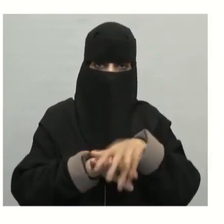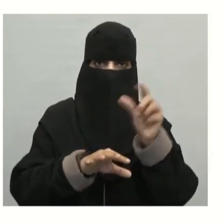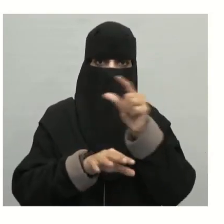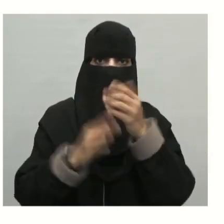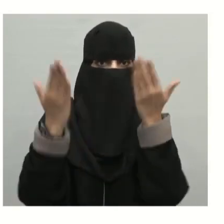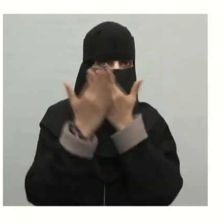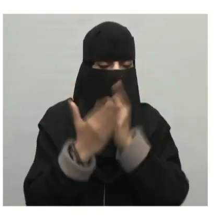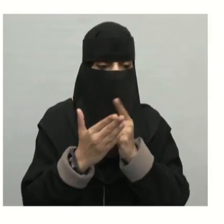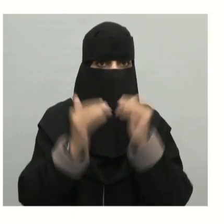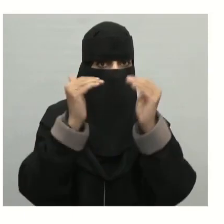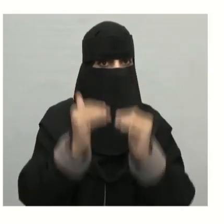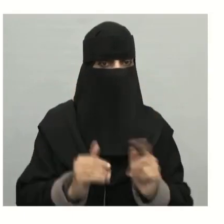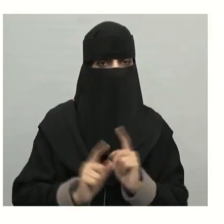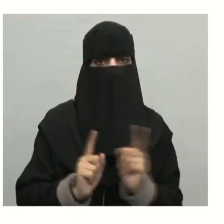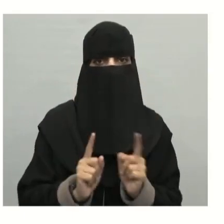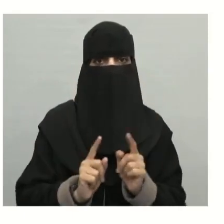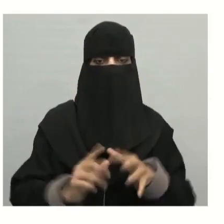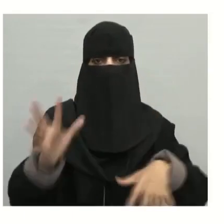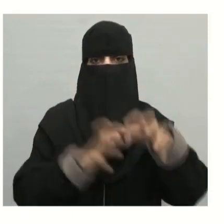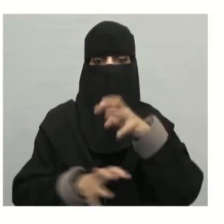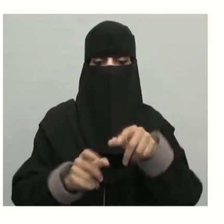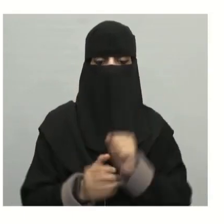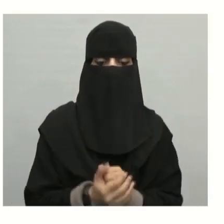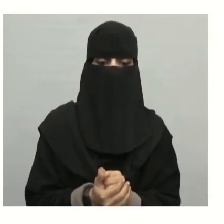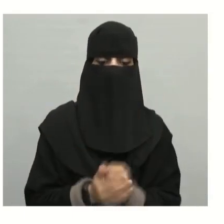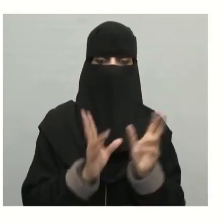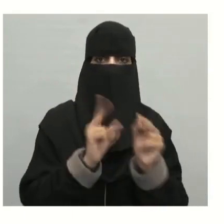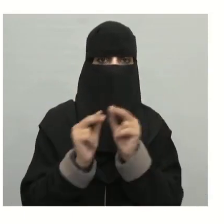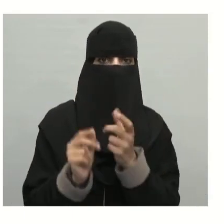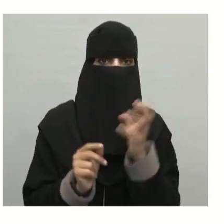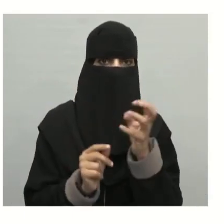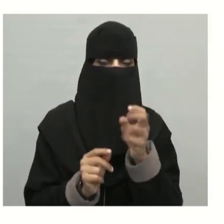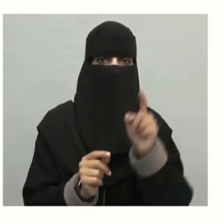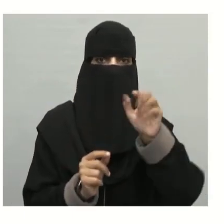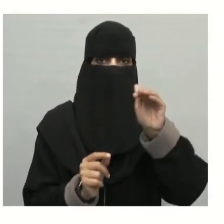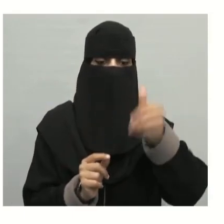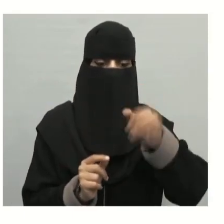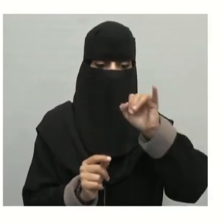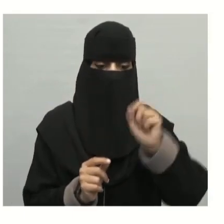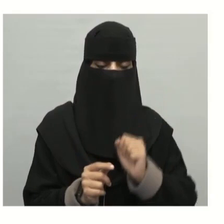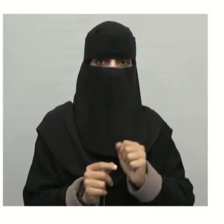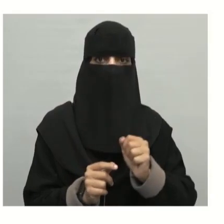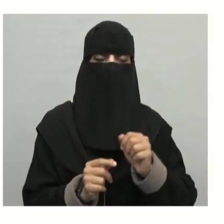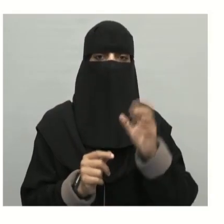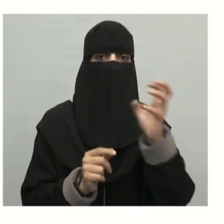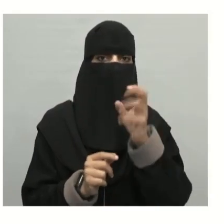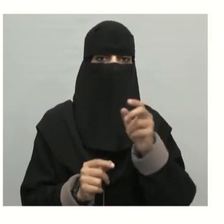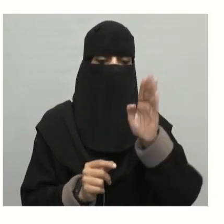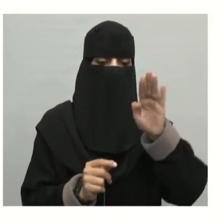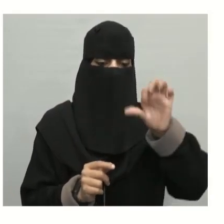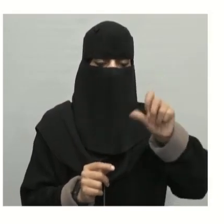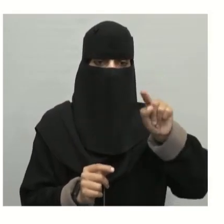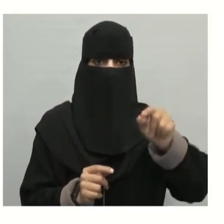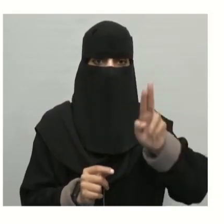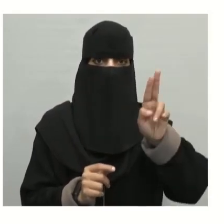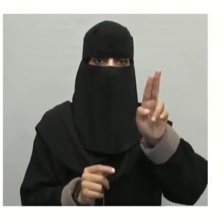تصطف بنمط منتظم ومعين مثال لذلك حجر الرخام حجر الكوارتزيت الذي